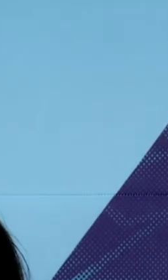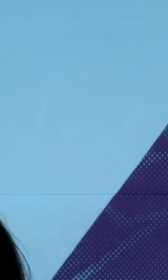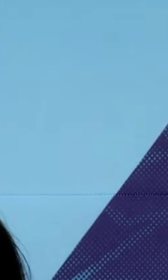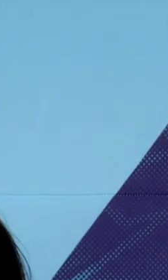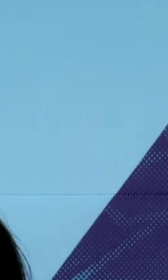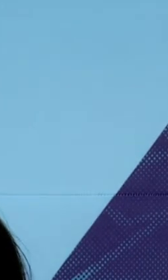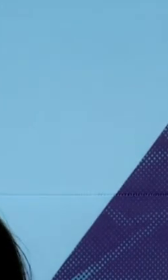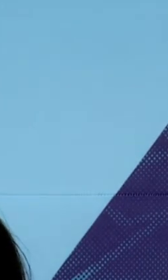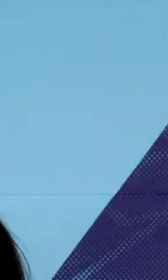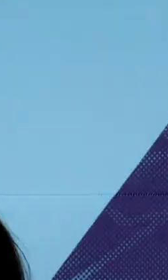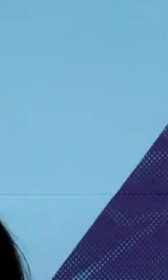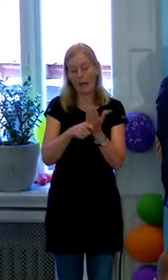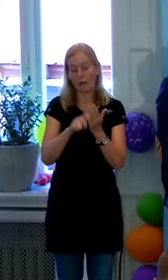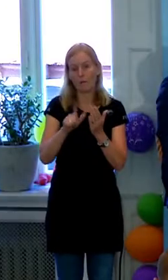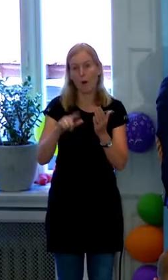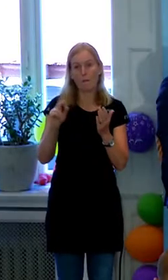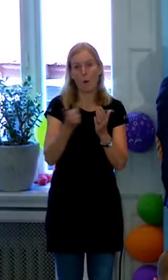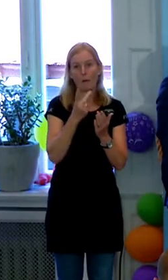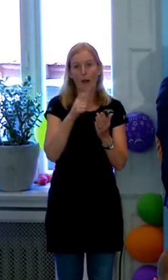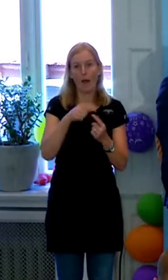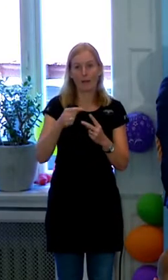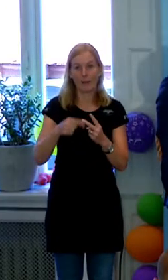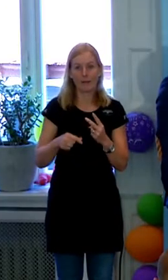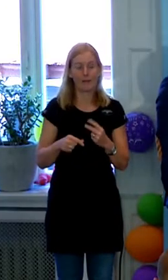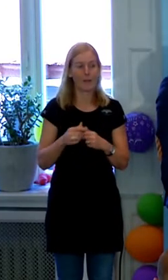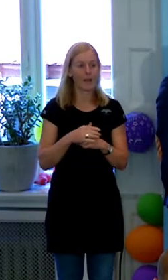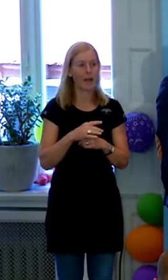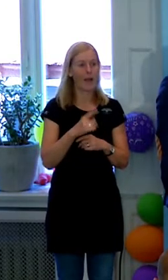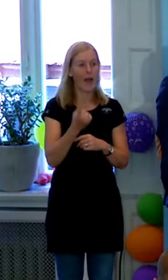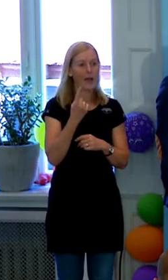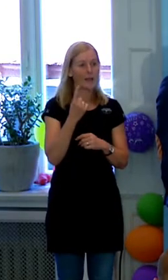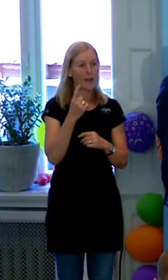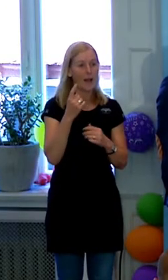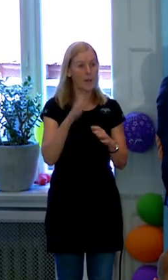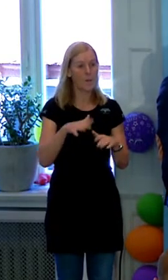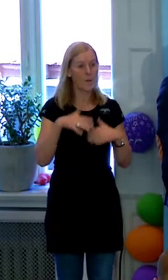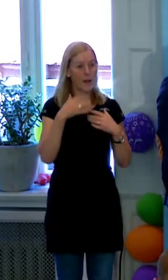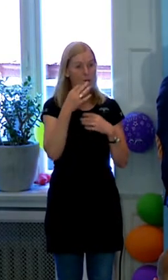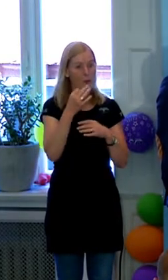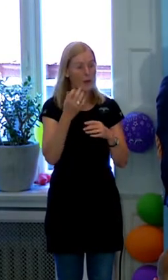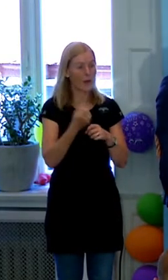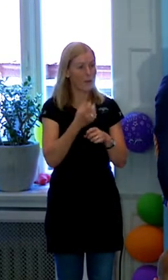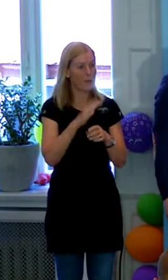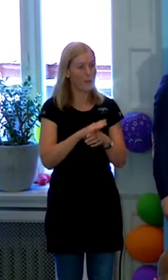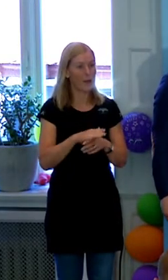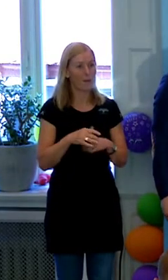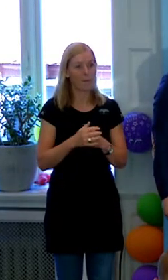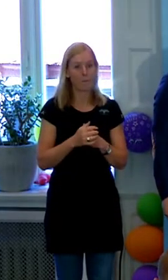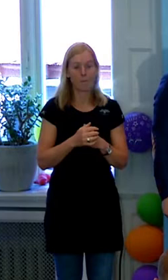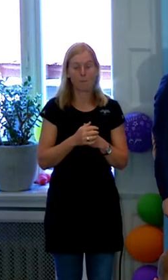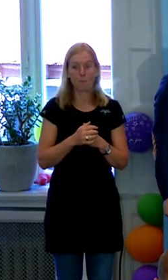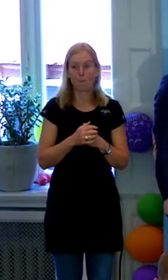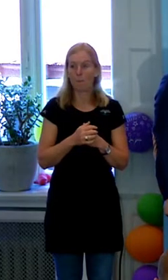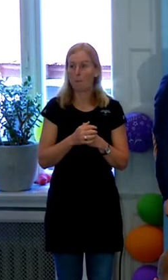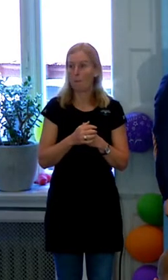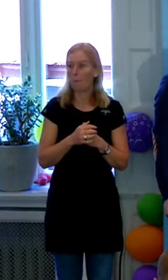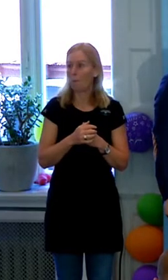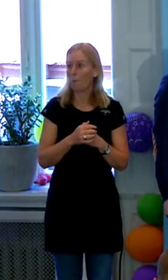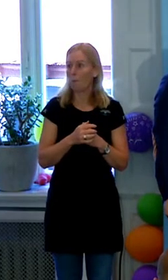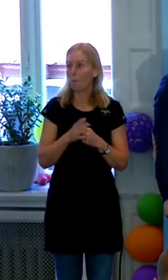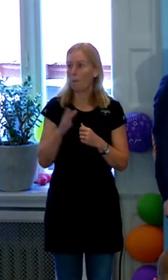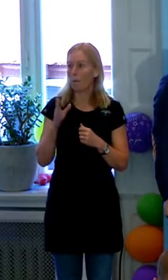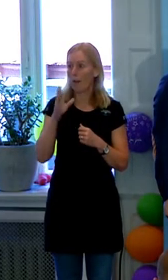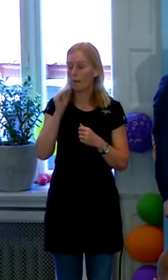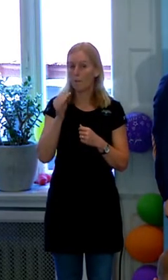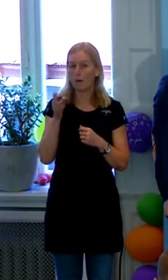biljett för båda alternativen. Mm. Tack för det. Vi hinner med en publikfråga till. Om det är någon som vill ställa en fråga till, ska vi se.